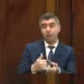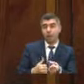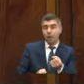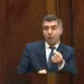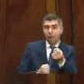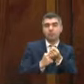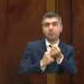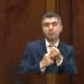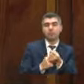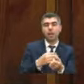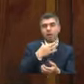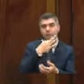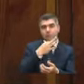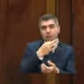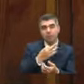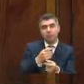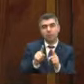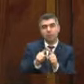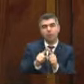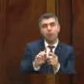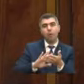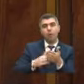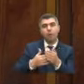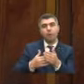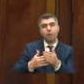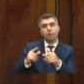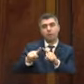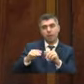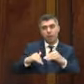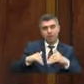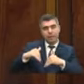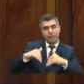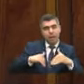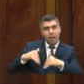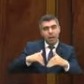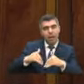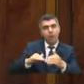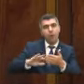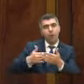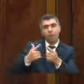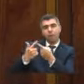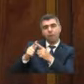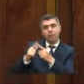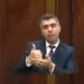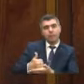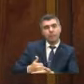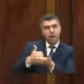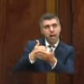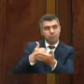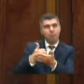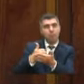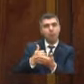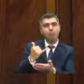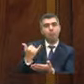فيه. أولاً، تسريع وتيلة إنجاز برنامج تقليص الفوارق الاجتماعية والمجالية عبر تعبئة التمويلات الضرورية